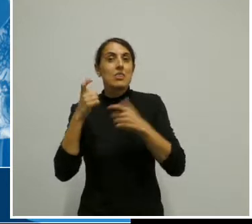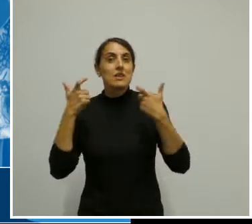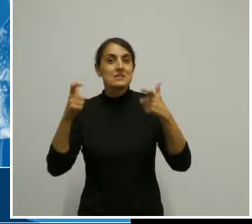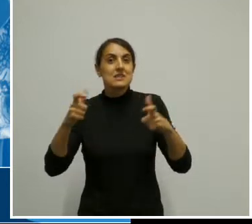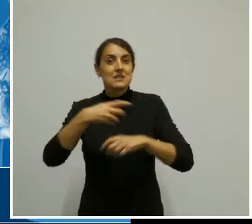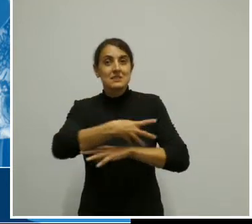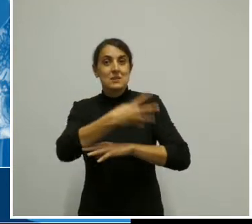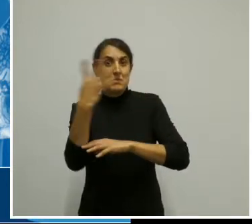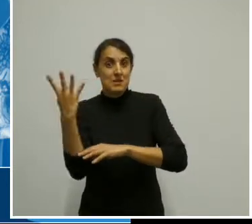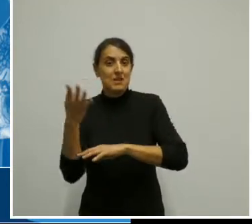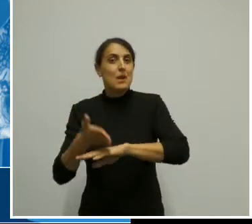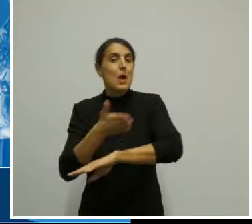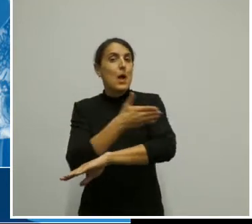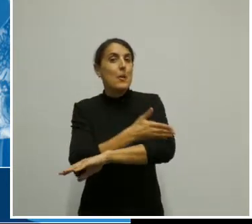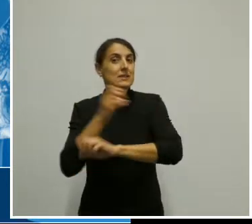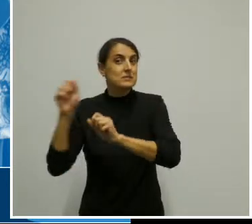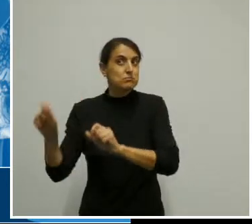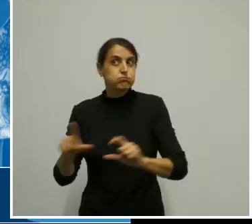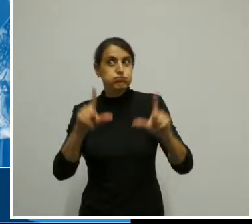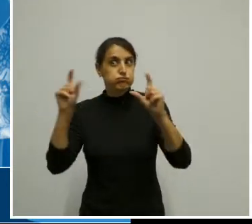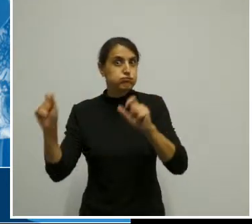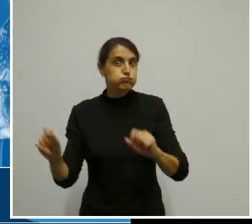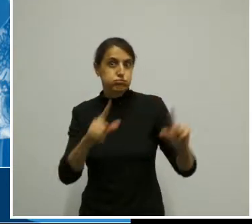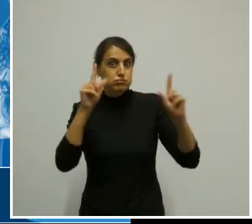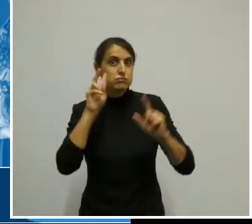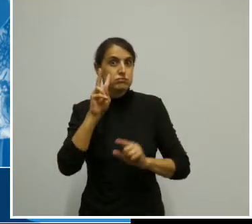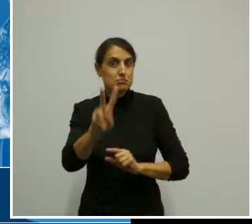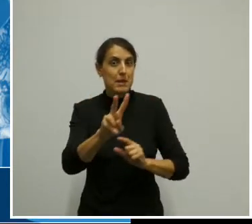perquè veieu les tendències i